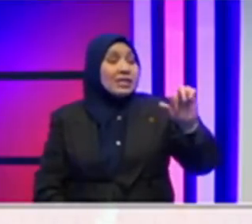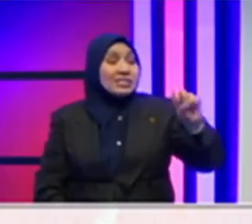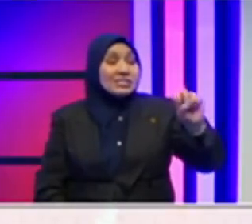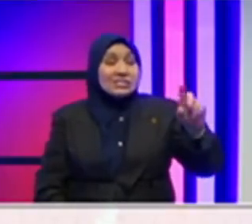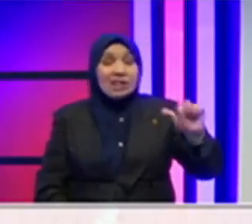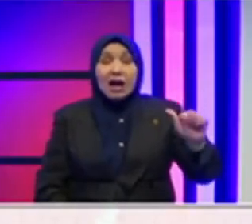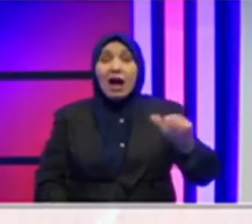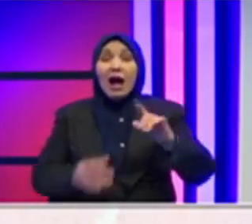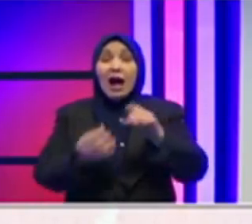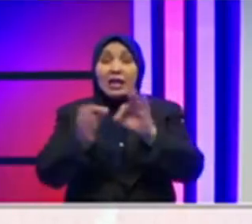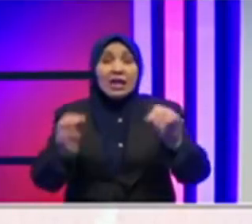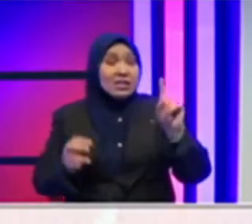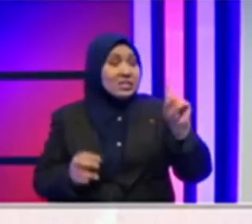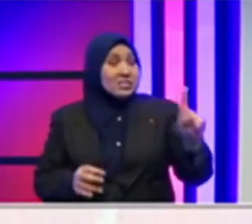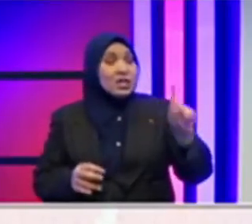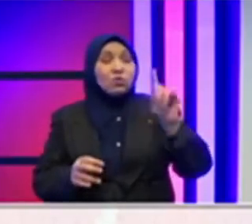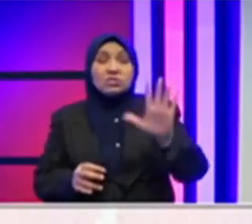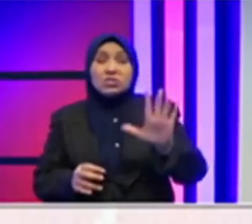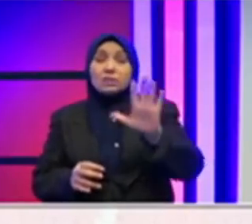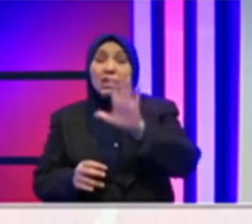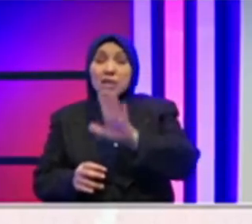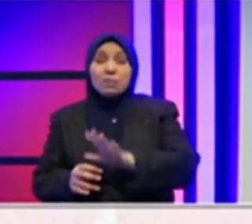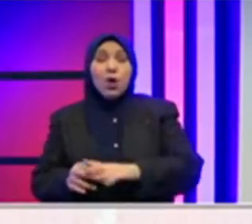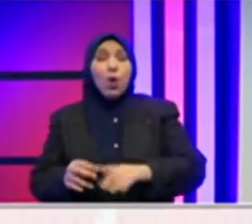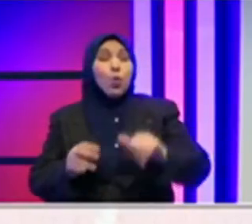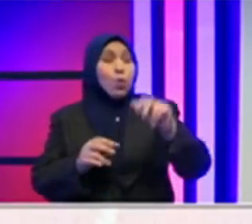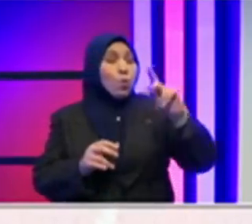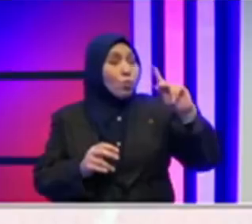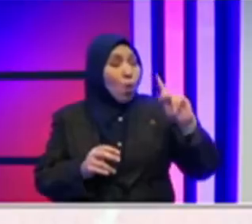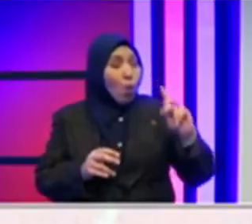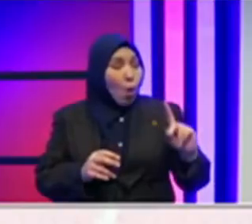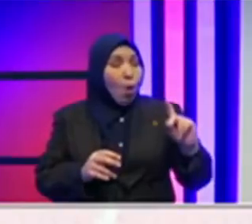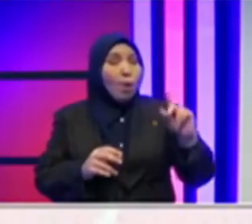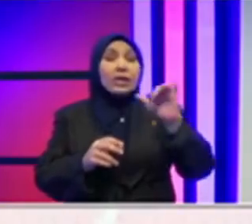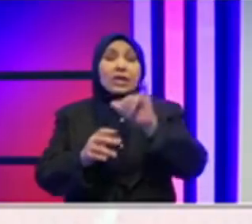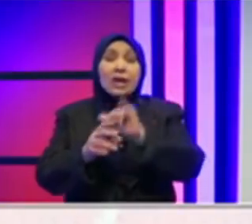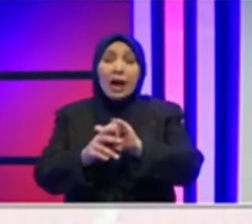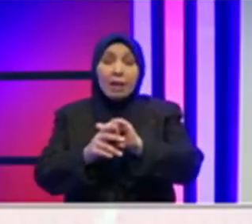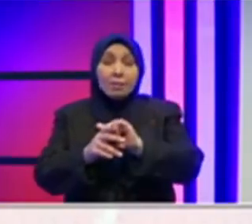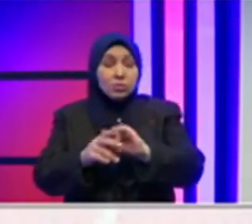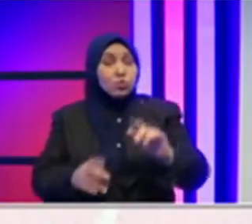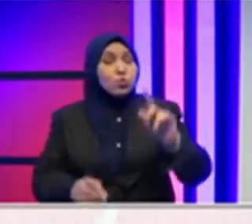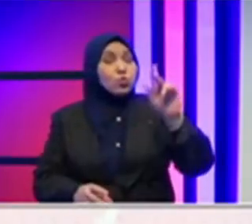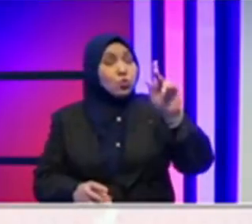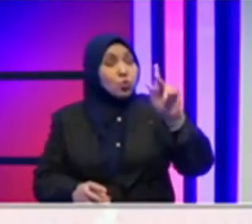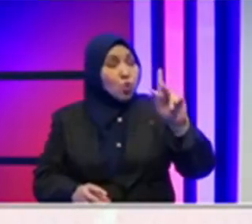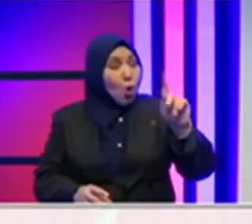yang ke-155, huruf ta yang berbaris di atas. Taba'a,